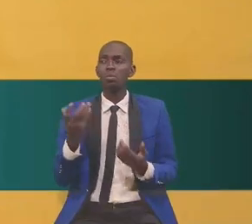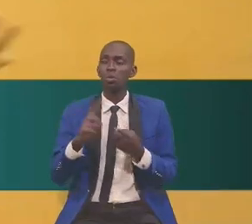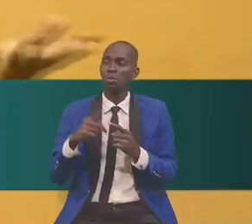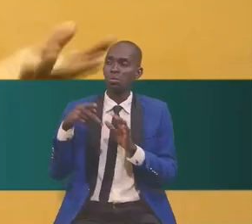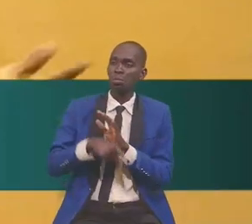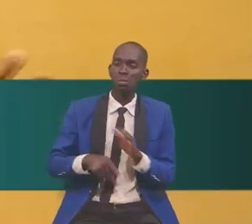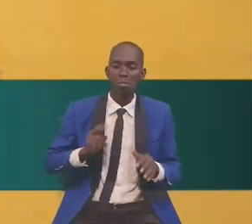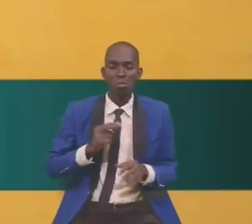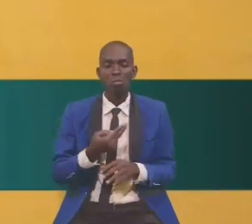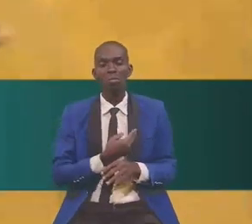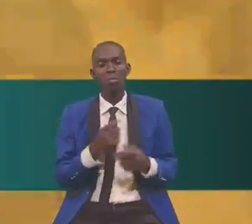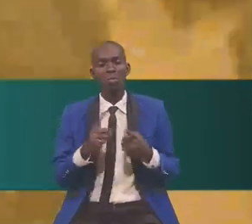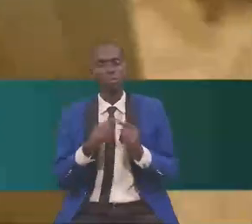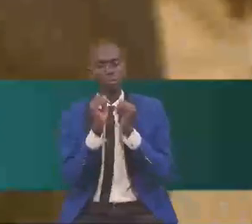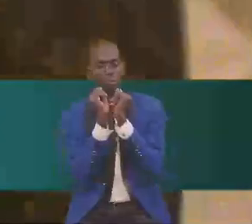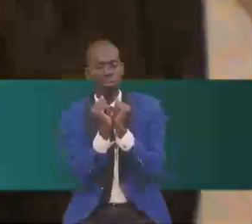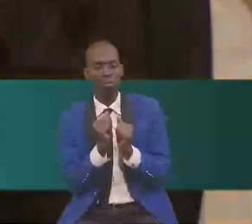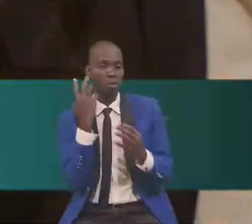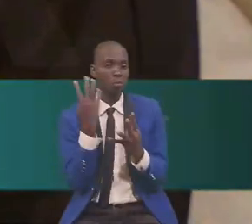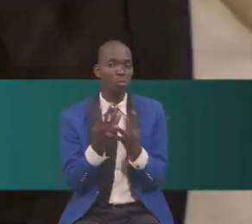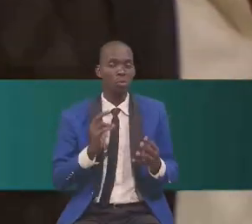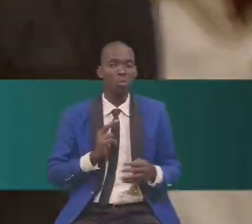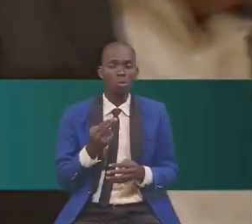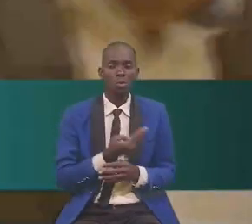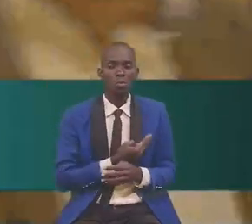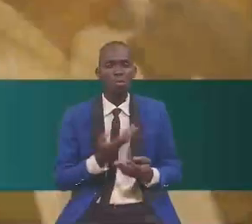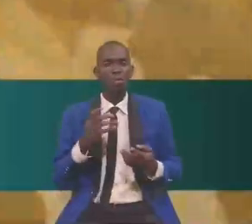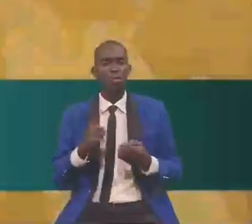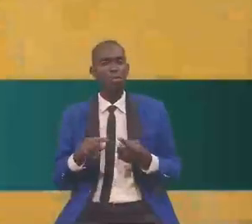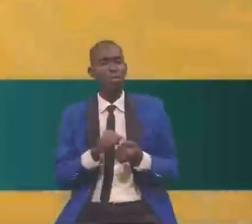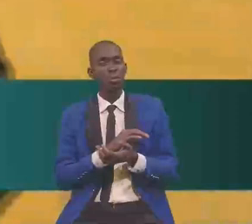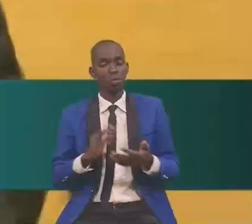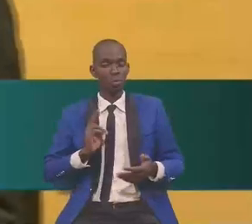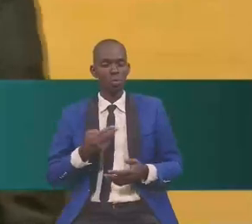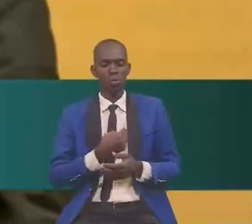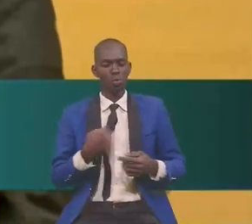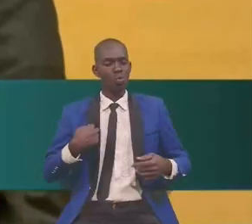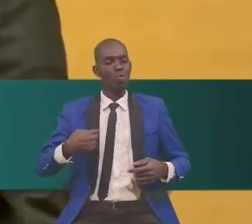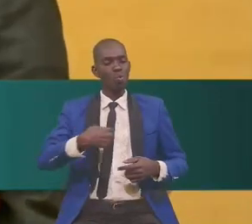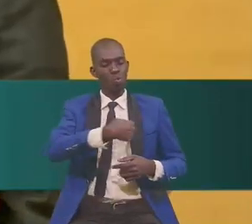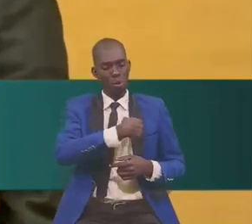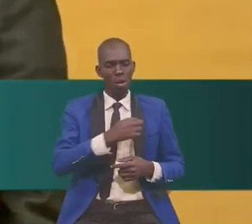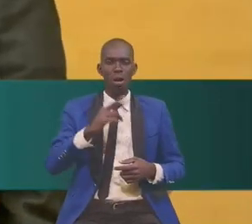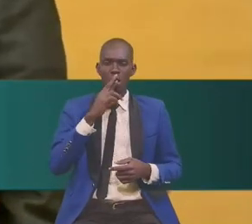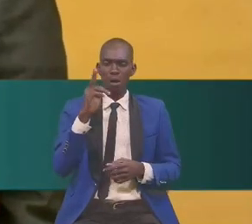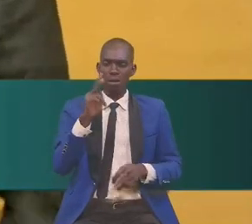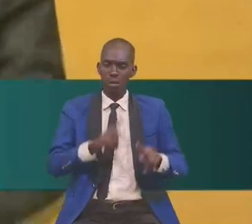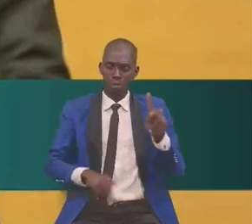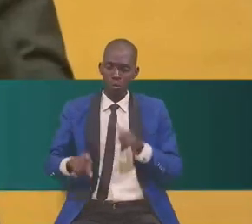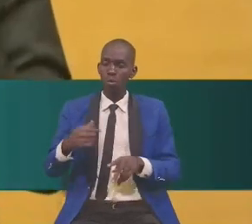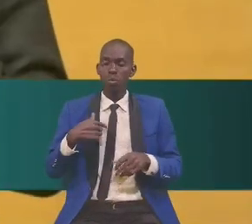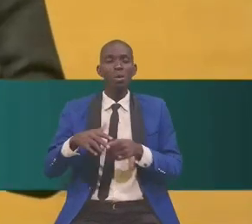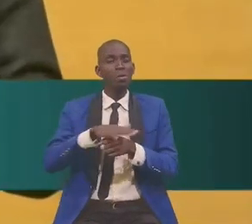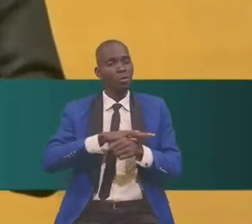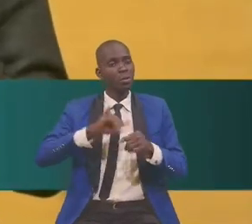emprisonner, vous voulez les incarcérer. Nous sommes ces gens-là. Remplis Jérusalem de l'enseignement de Christ, c'est nous qui